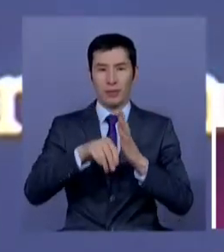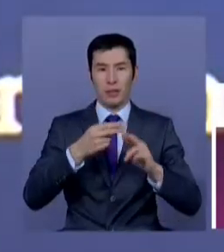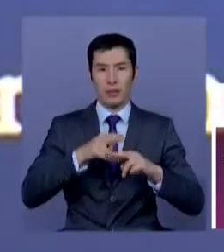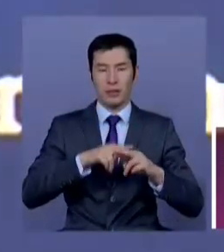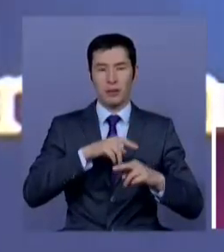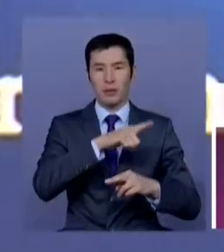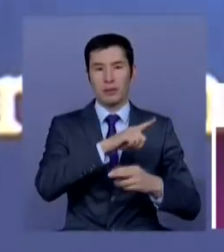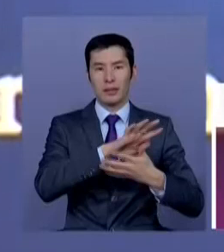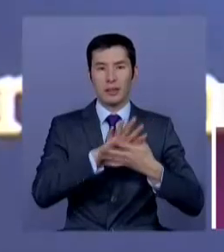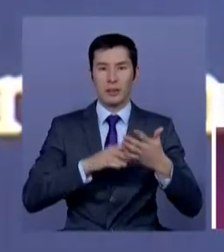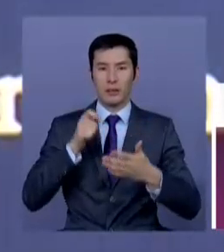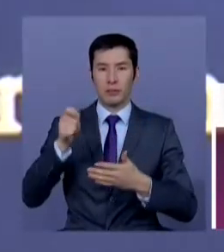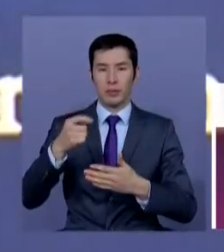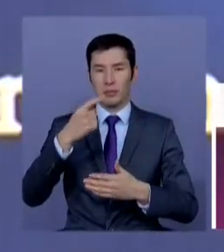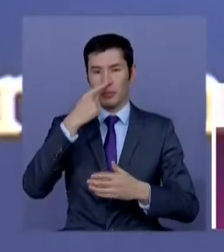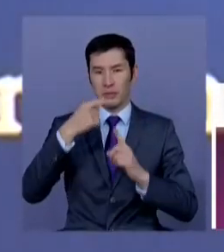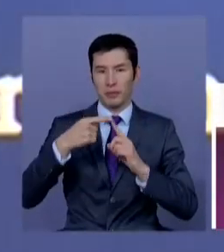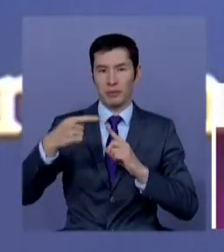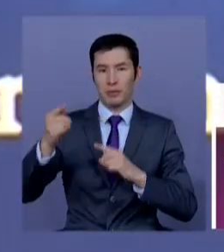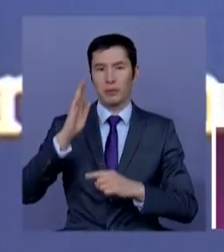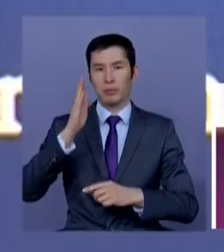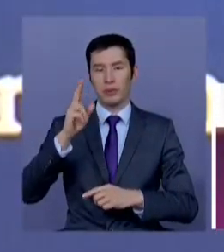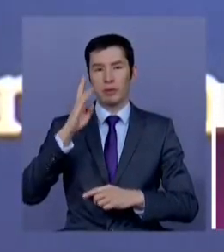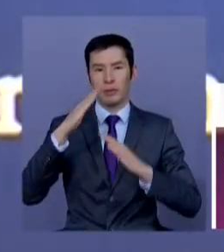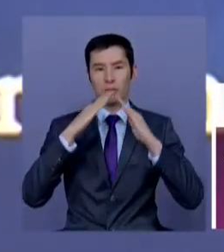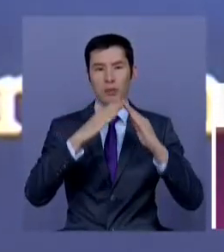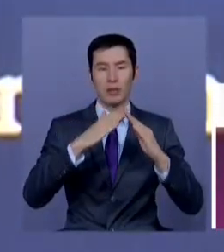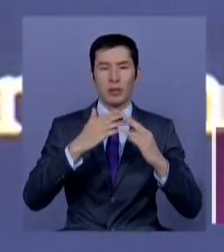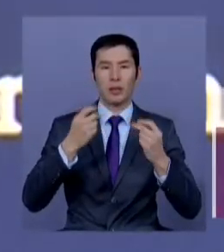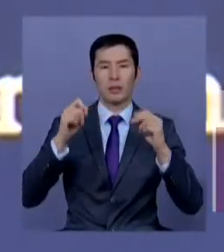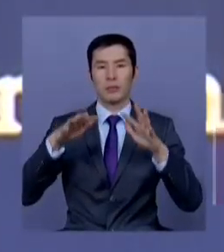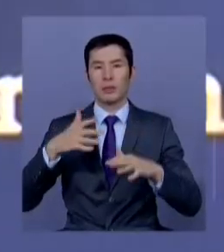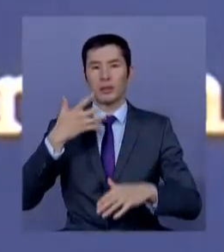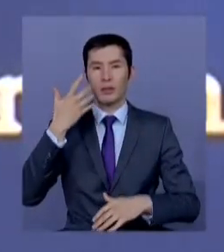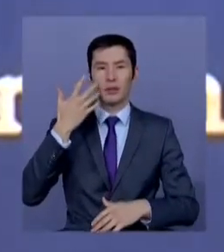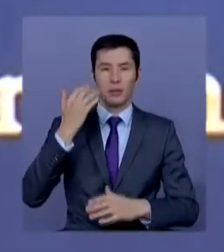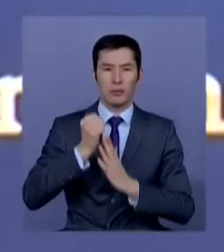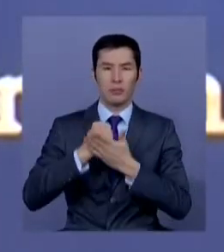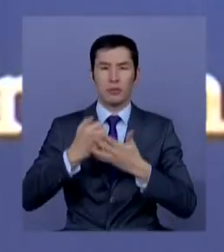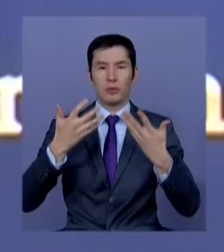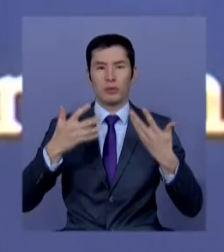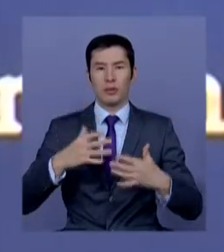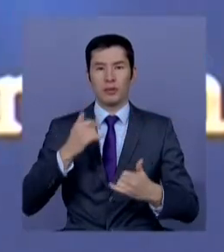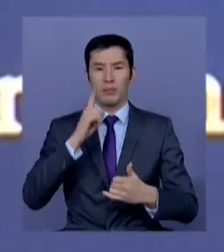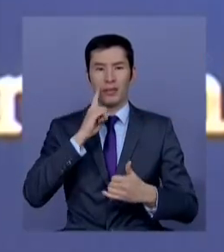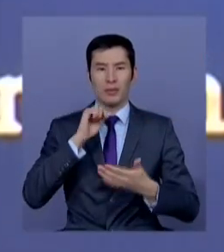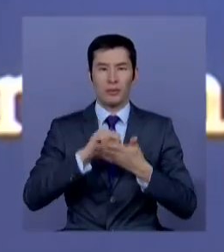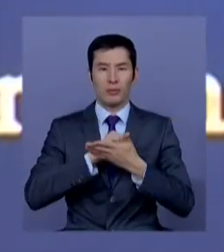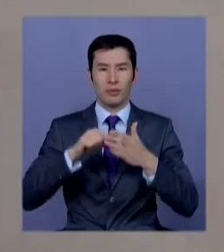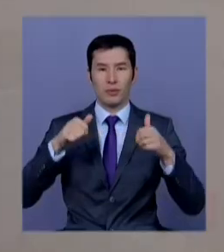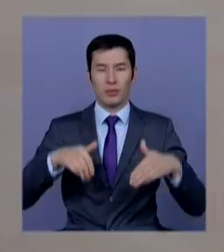алғашқы пәтерлер берілетін болады. Демек, жастар қайда қандай пәтерде тұратыны белгіленіп қойған. Қазір тек рәсімдеу мәселелері